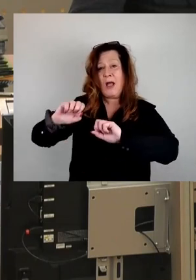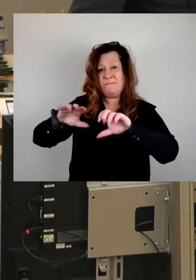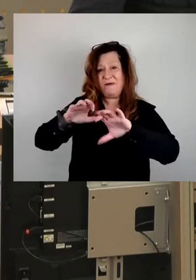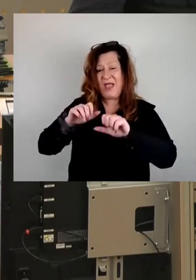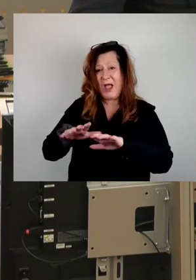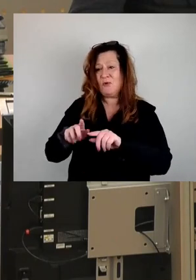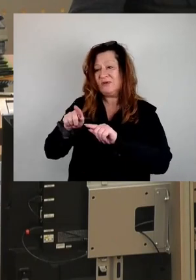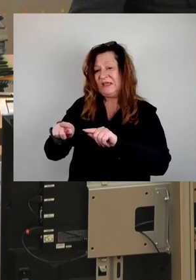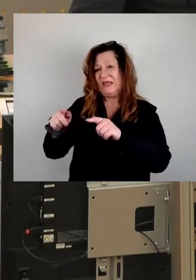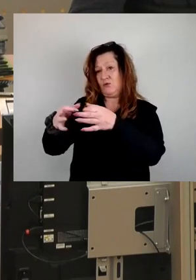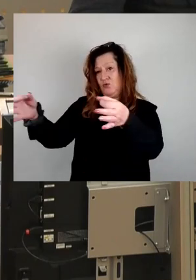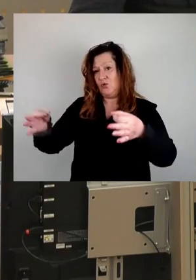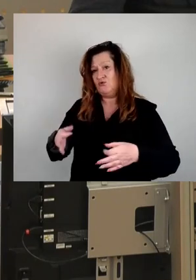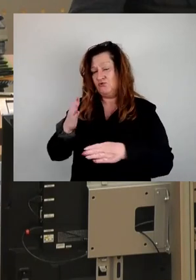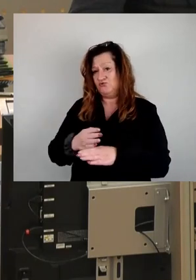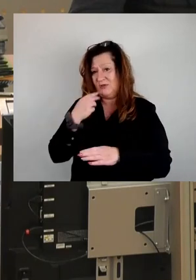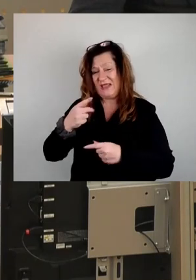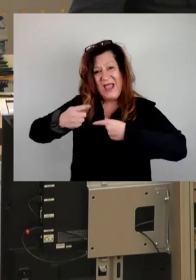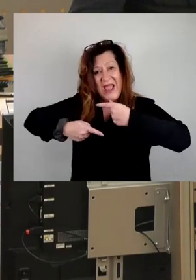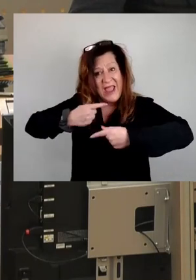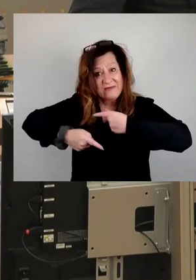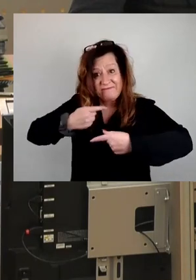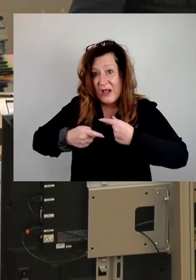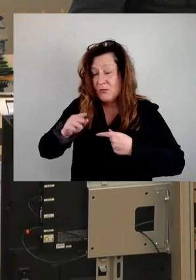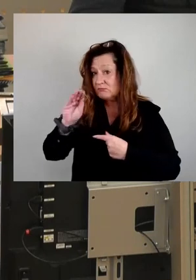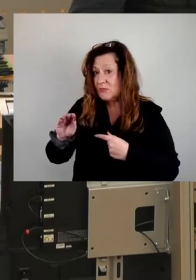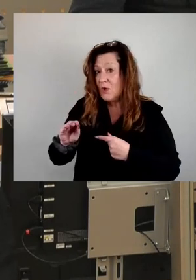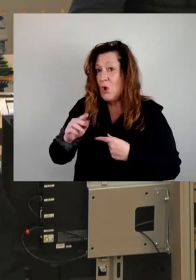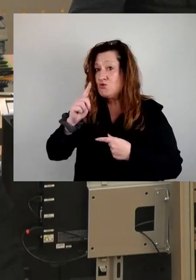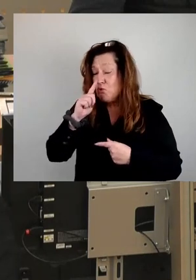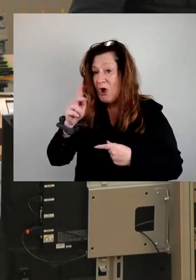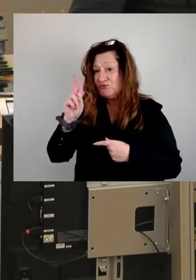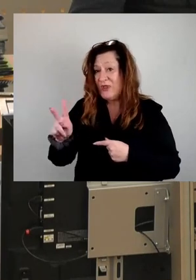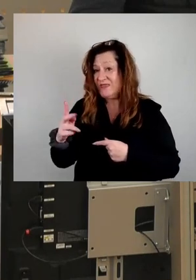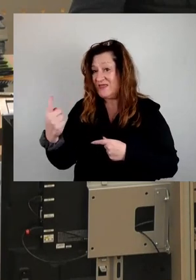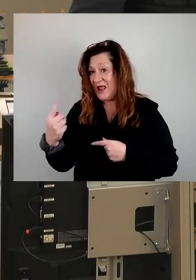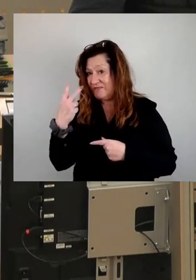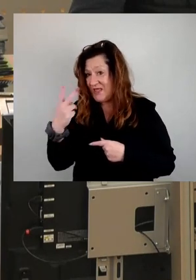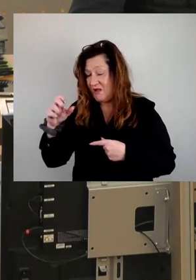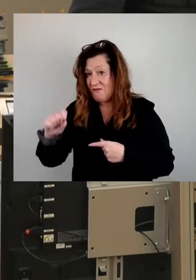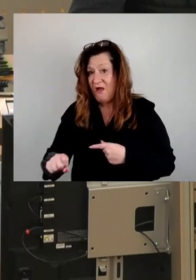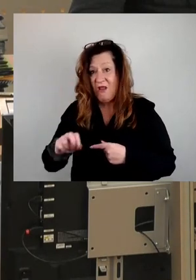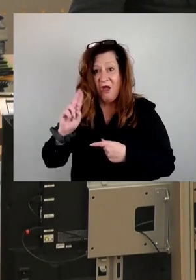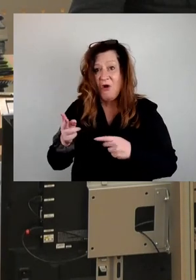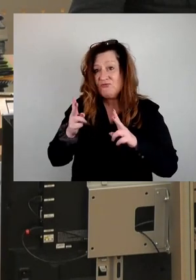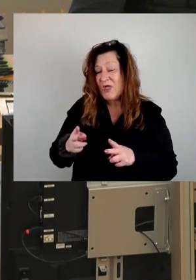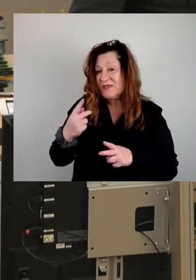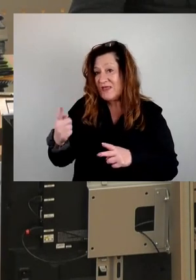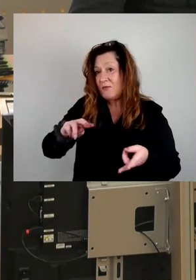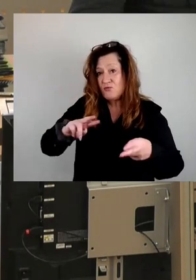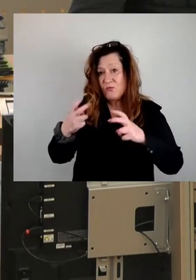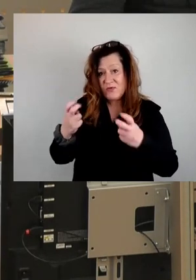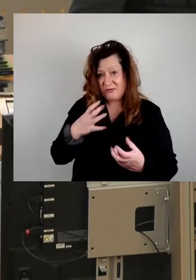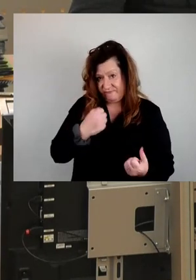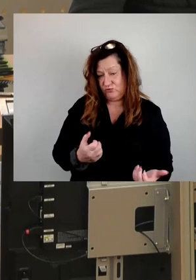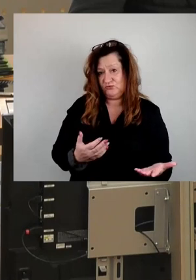sieht. Entwicklungsperspektiven, die ausschließlich die Stadt selbst dort sieht und die ausschließlich auch von der Stadt selbst dort realisiert werden können.